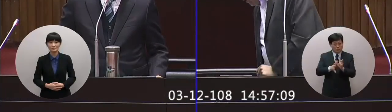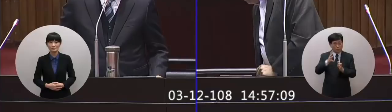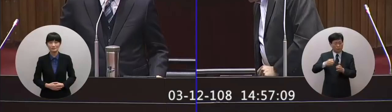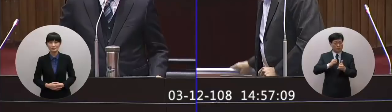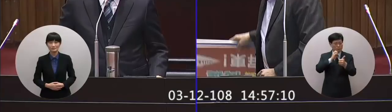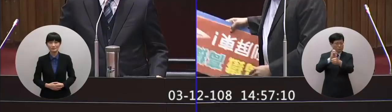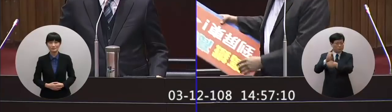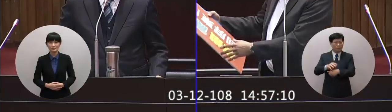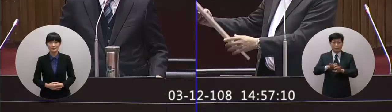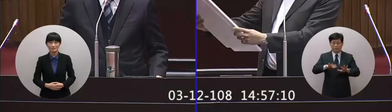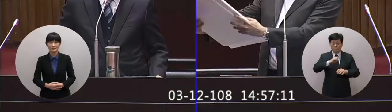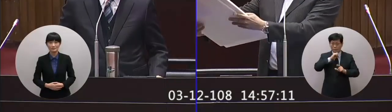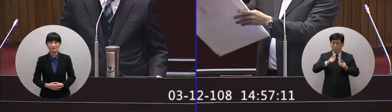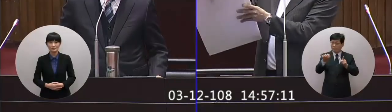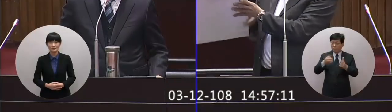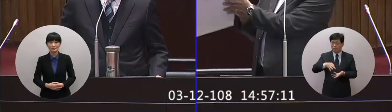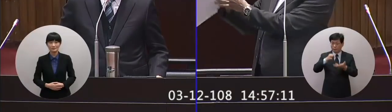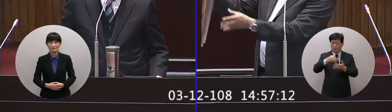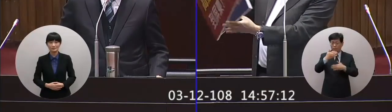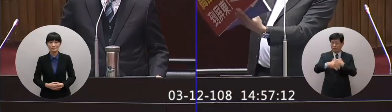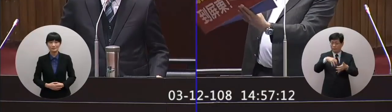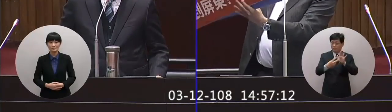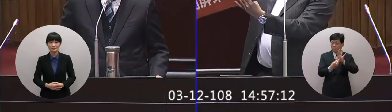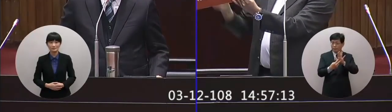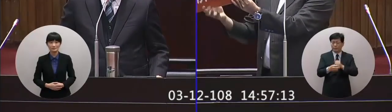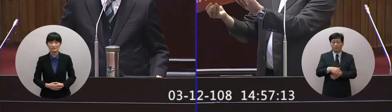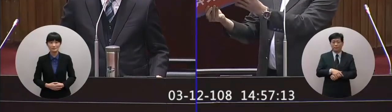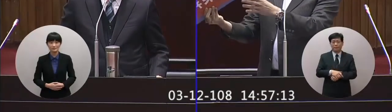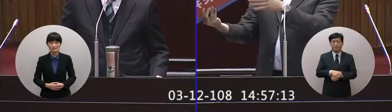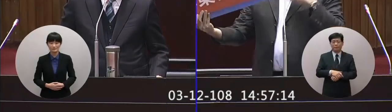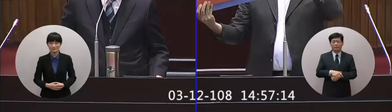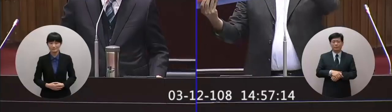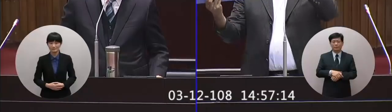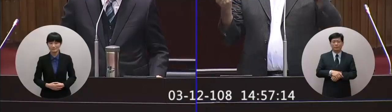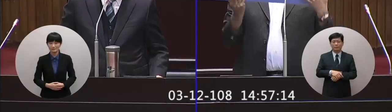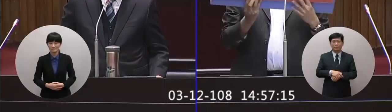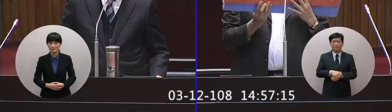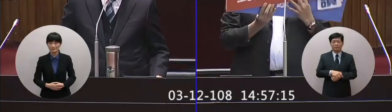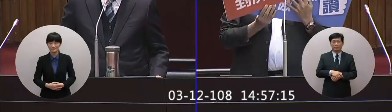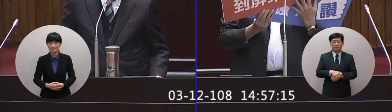讲，即马屏东大潭段段包含影片所讲的，就是说，